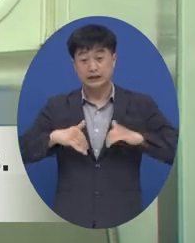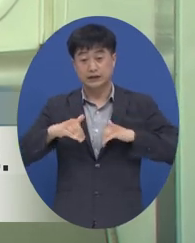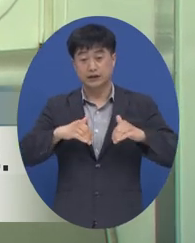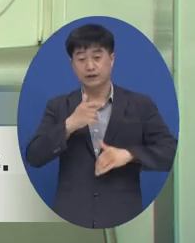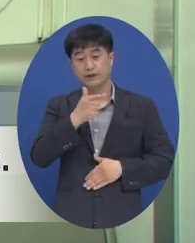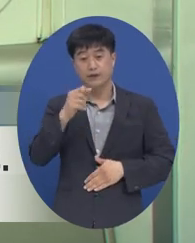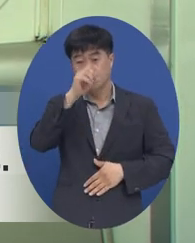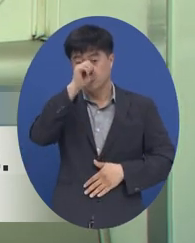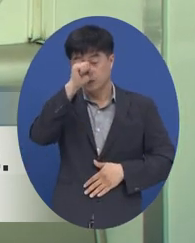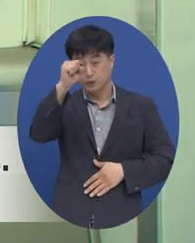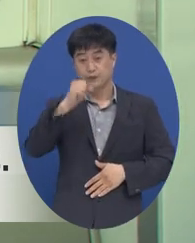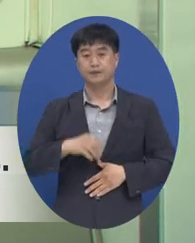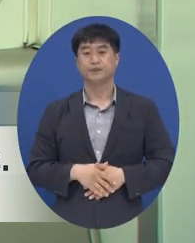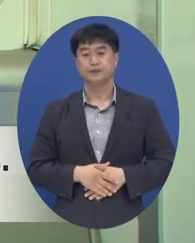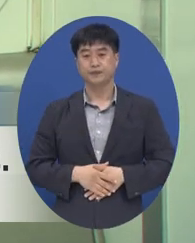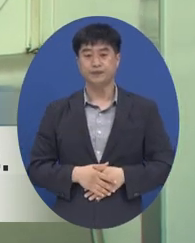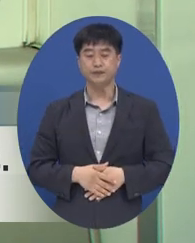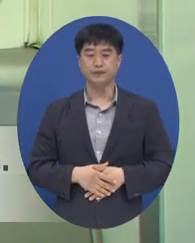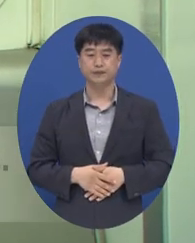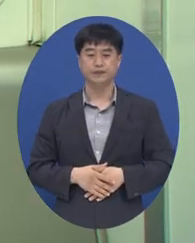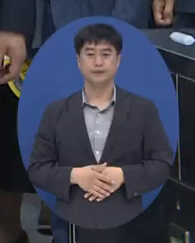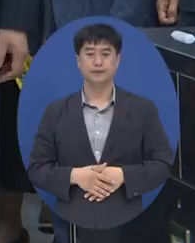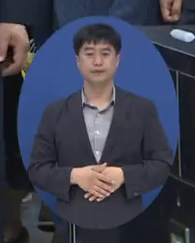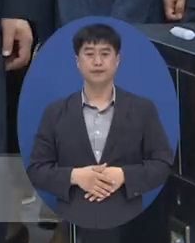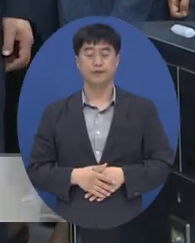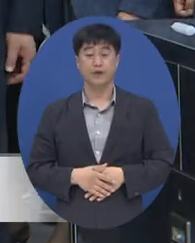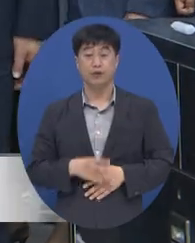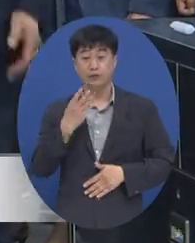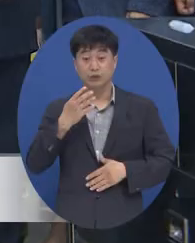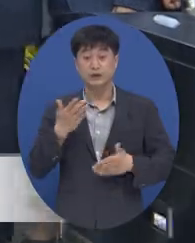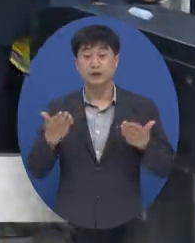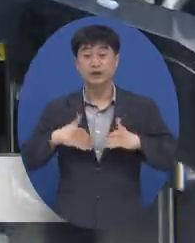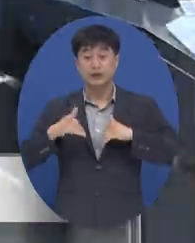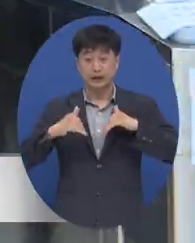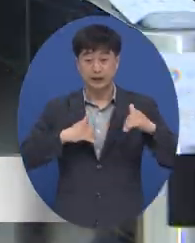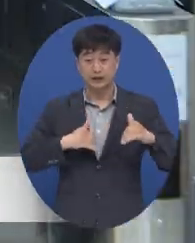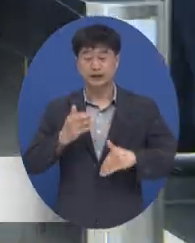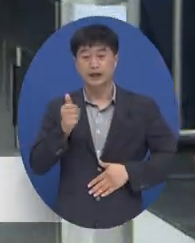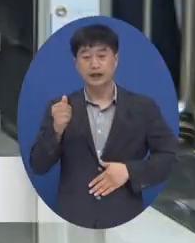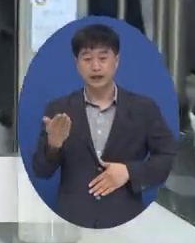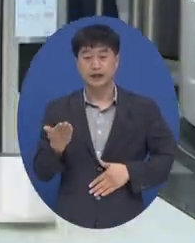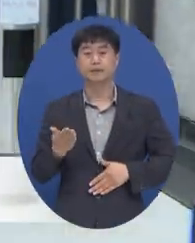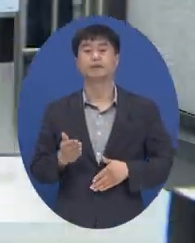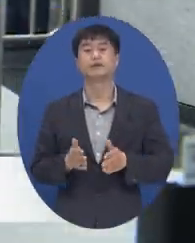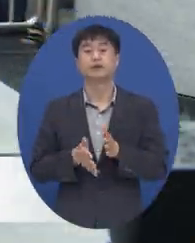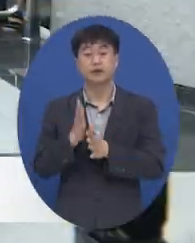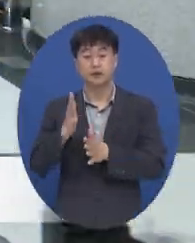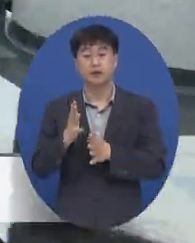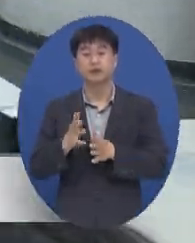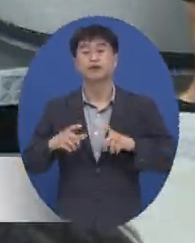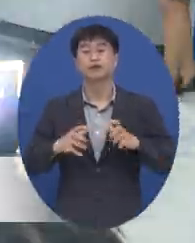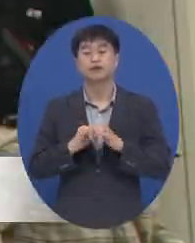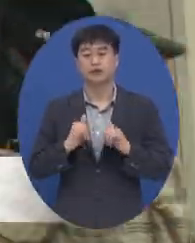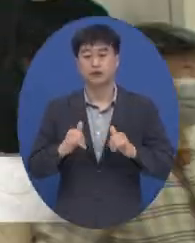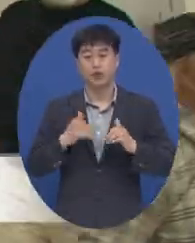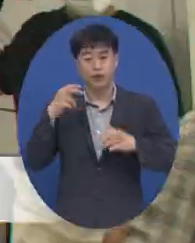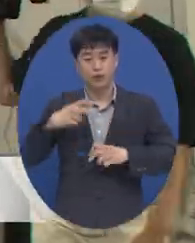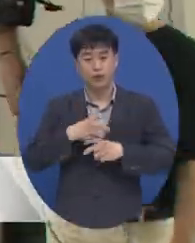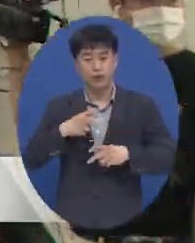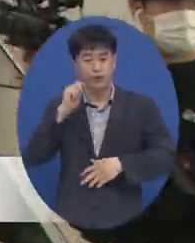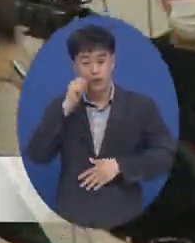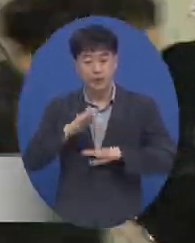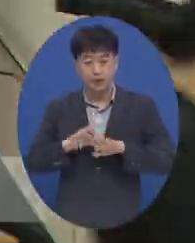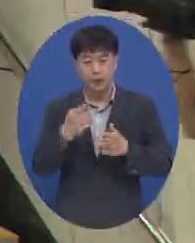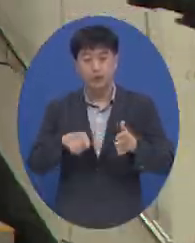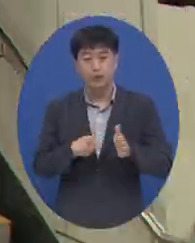좋죠. 젊은 사람들 출퇴근하는 것도 너무 좋고. 서울로 출퇴근하는 하남 지역 도민들의 교통난을 해소하기 위해 경기도가